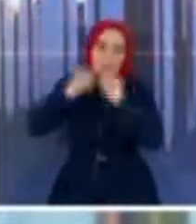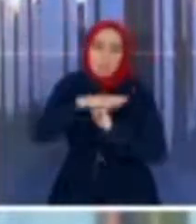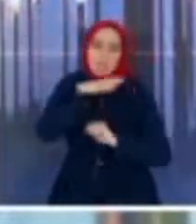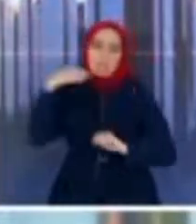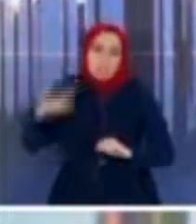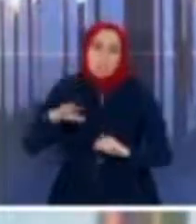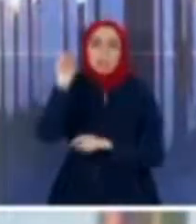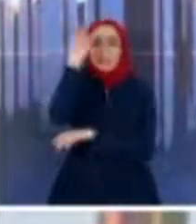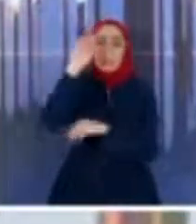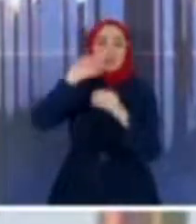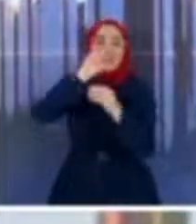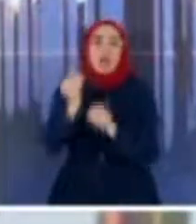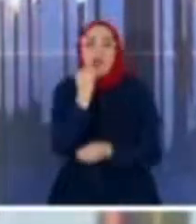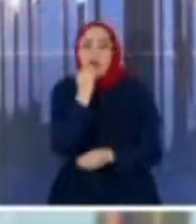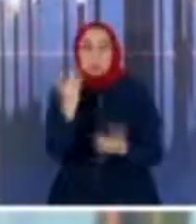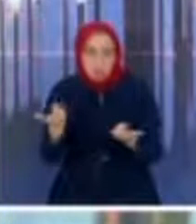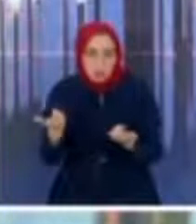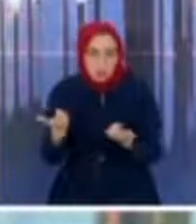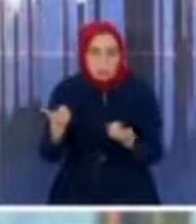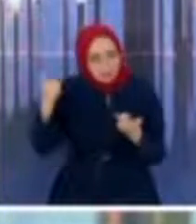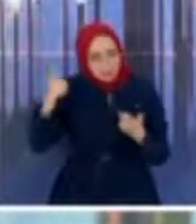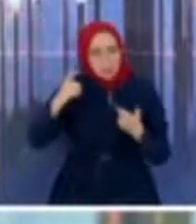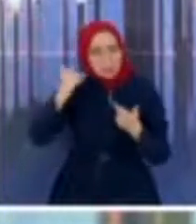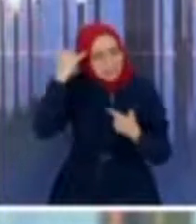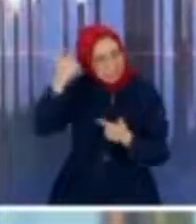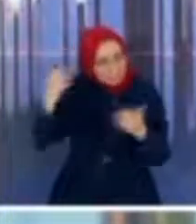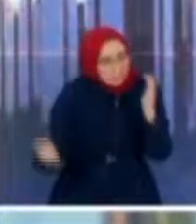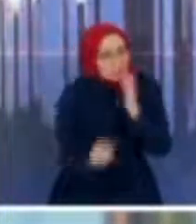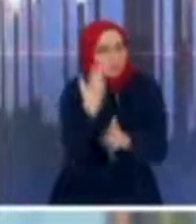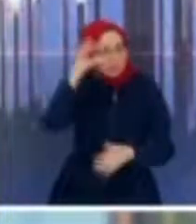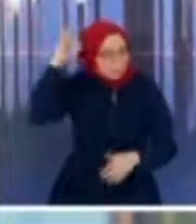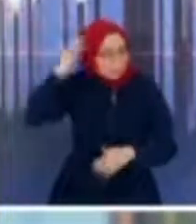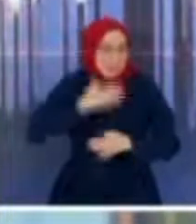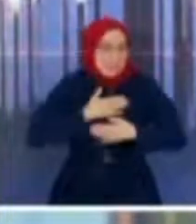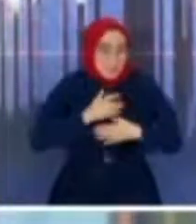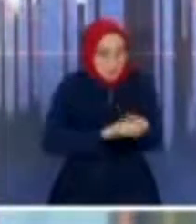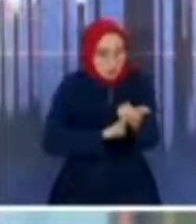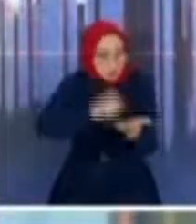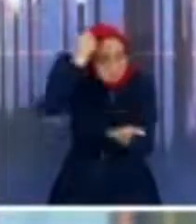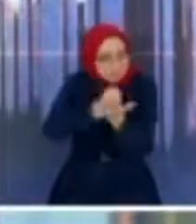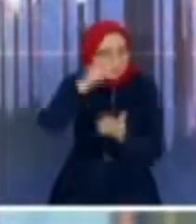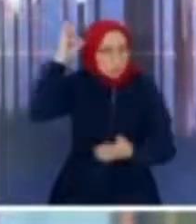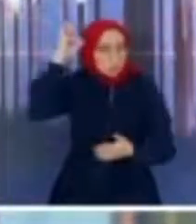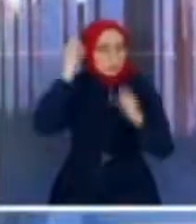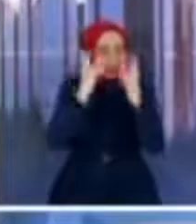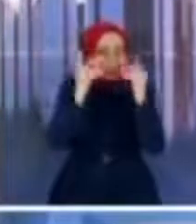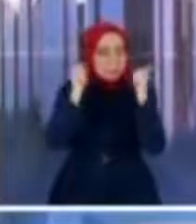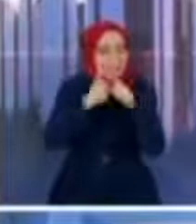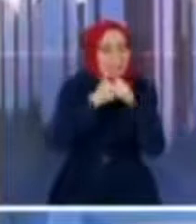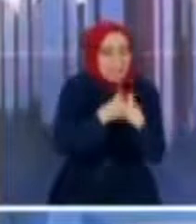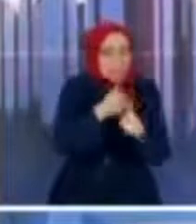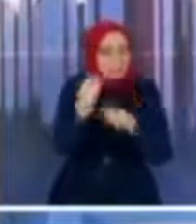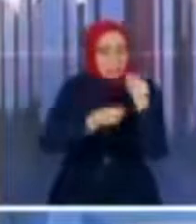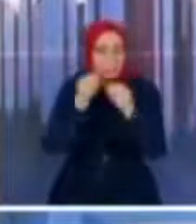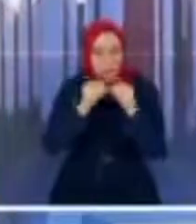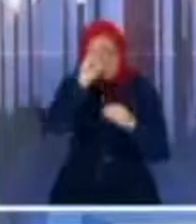للسياحة على الأقل نحط فيها ذكاء التونسي نوعا ما، على الأقل السياحة إيكولوجية، السياحة الأكاديمية اليوم علاش لي